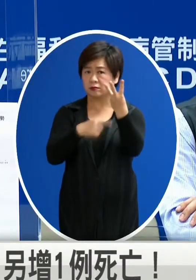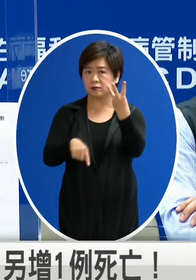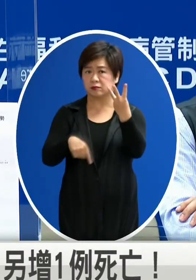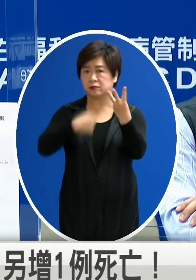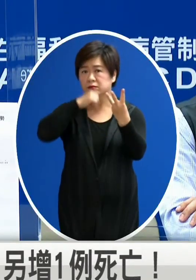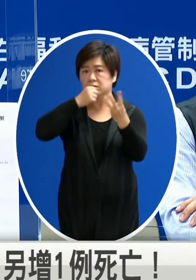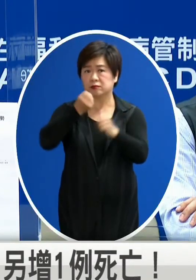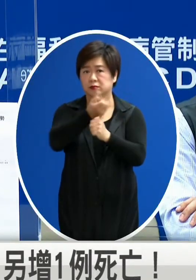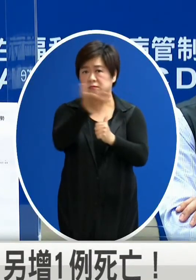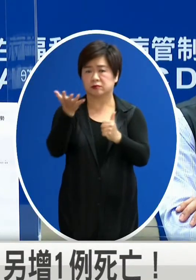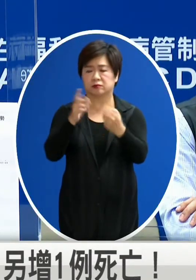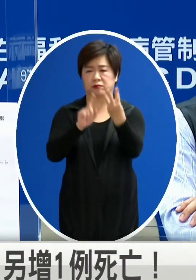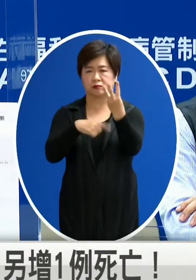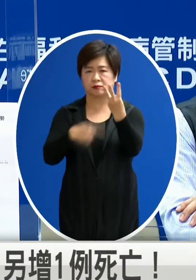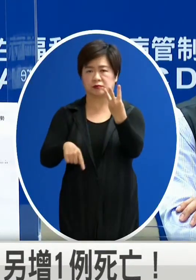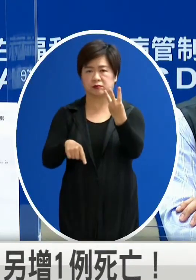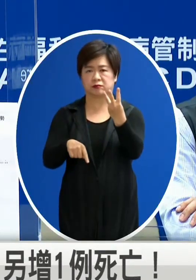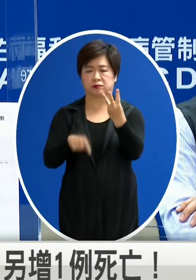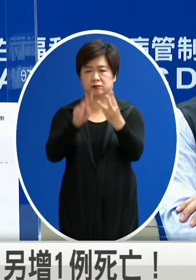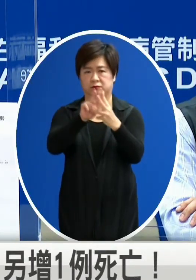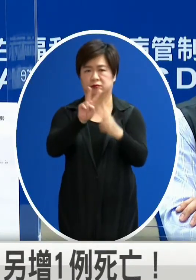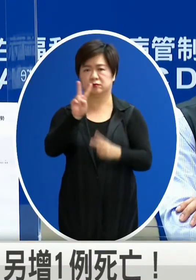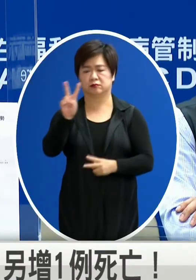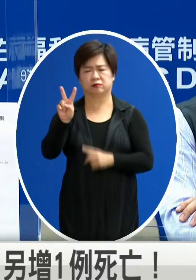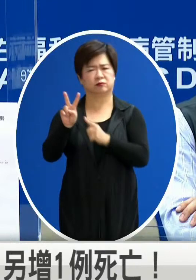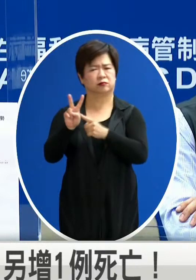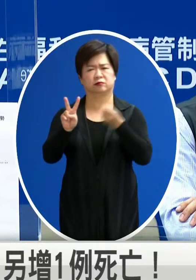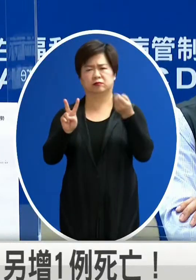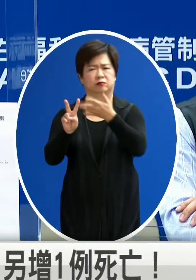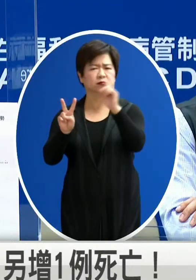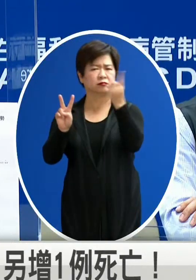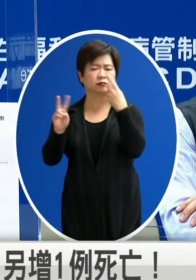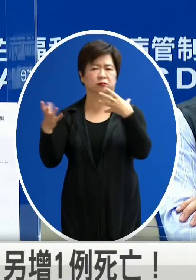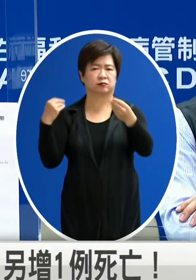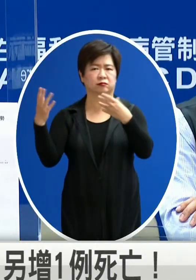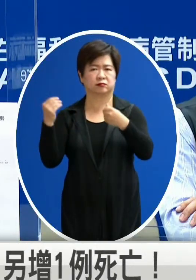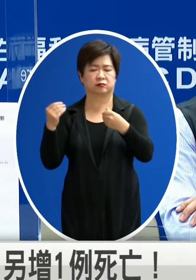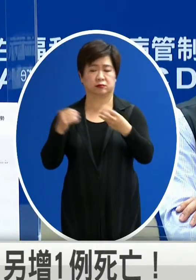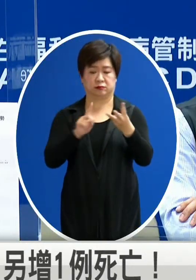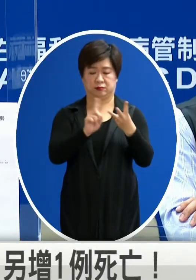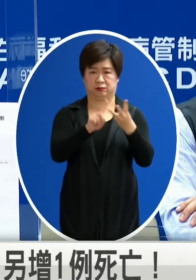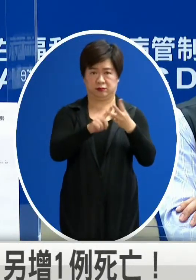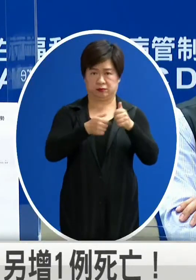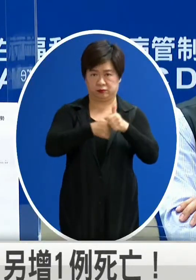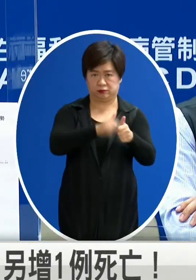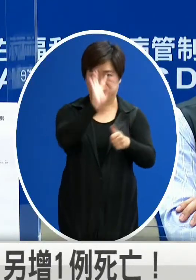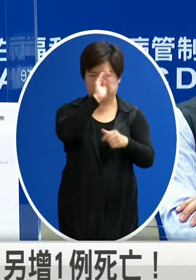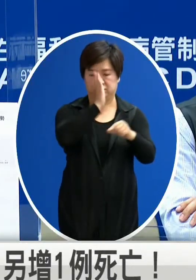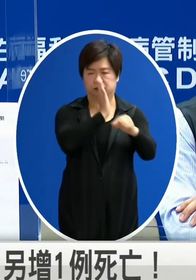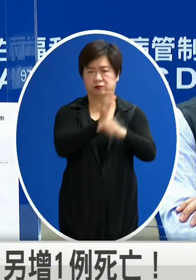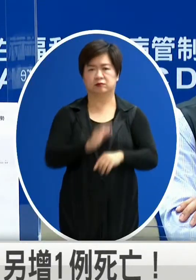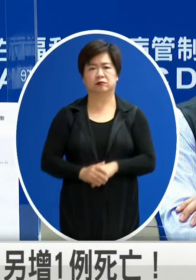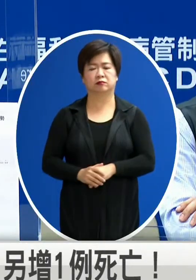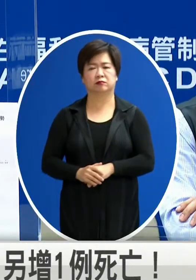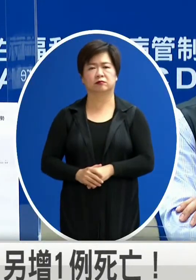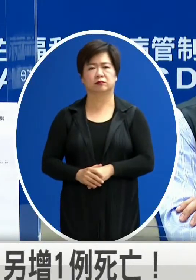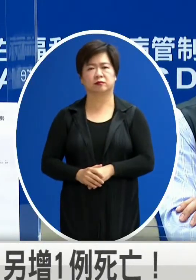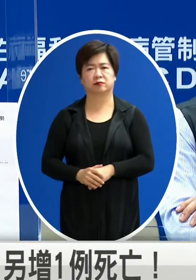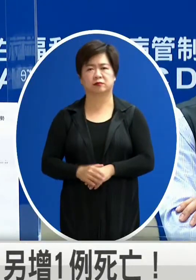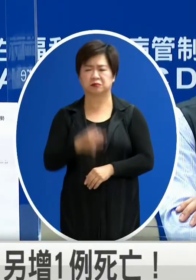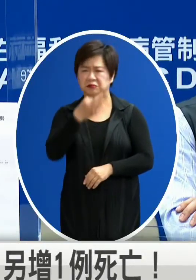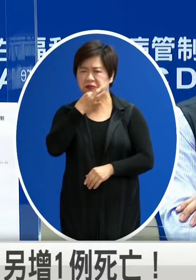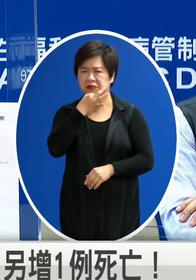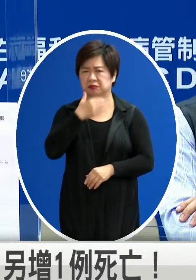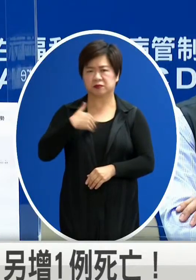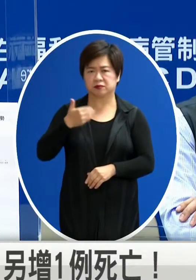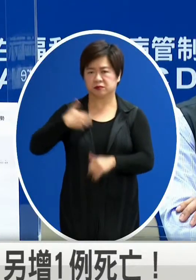那2例的关联不明，1名疫调中，这3名现在目前哈还比较不知道它的一个